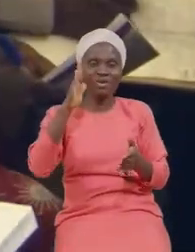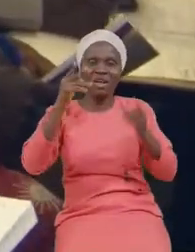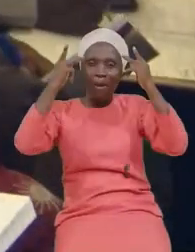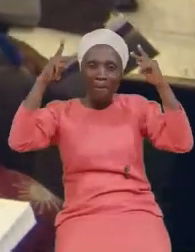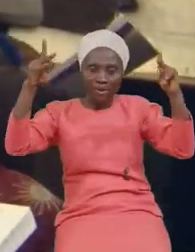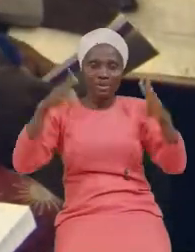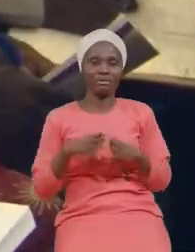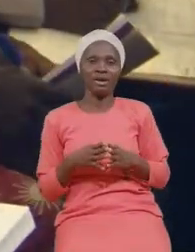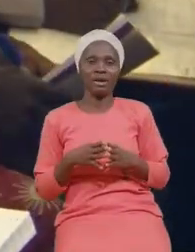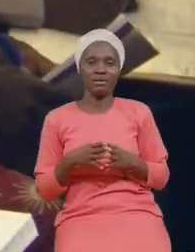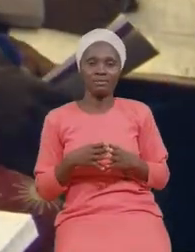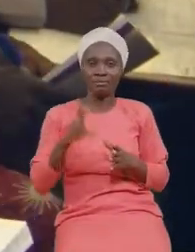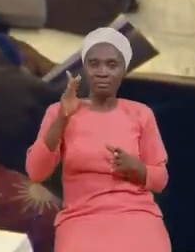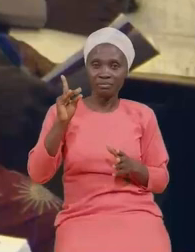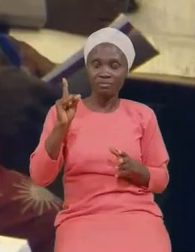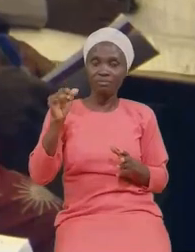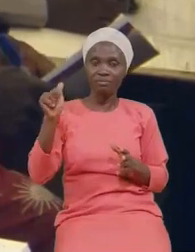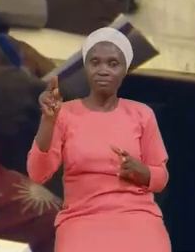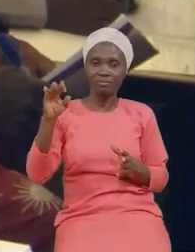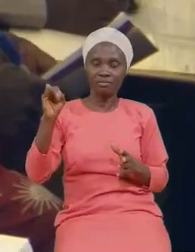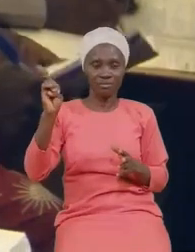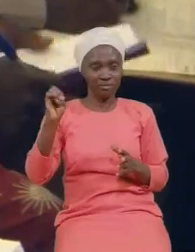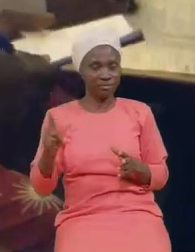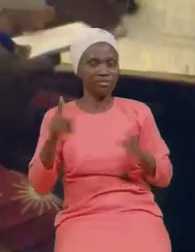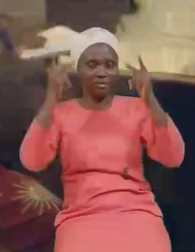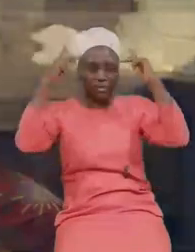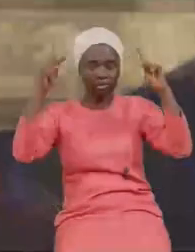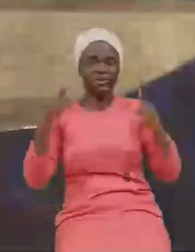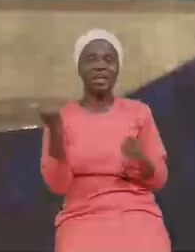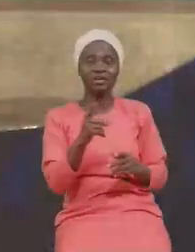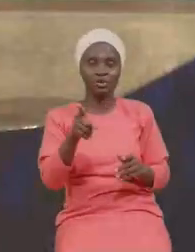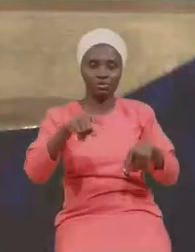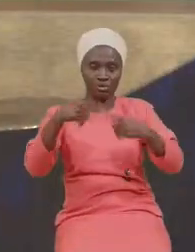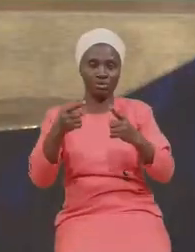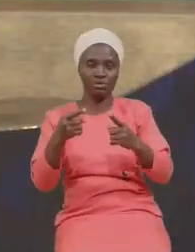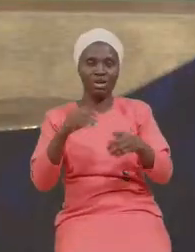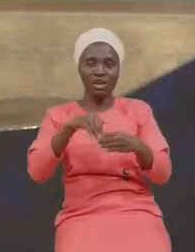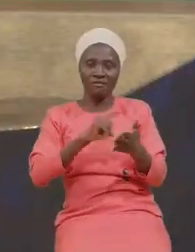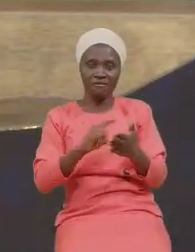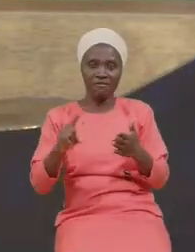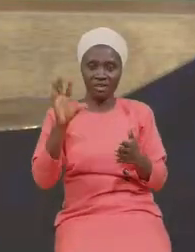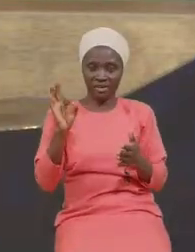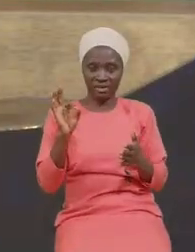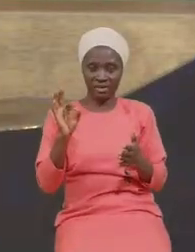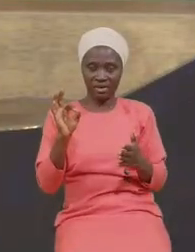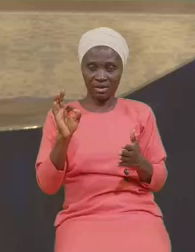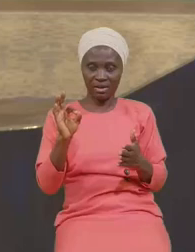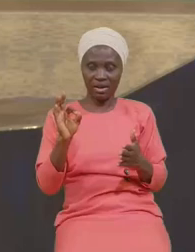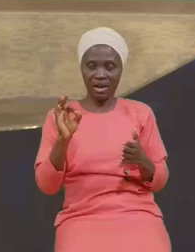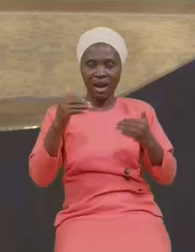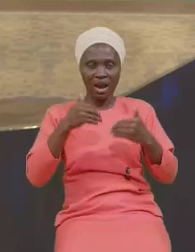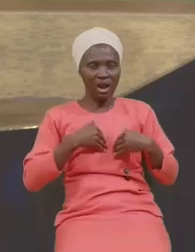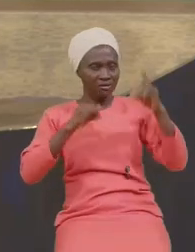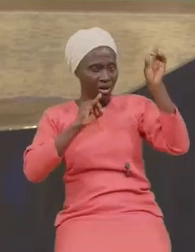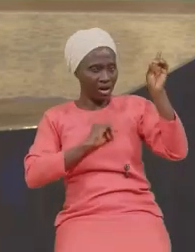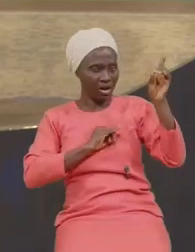dans tout ce que tu entreprendras le verset 9 ne t'ai-je pas donné